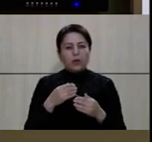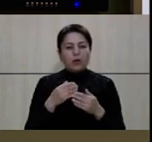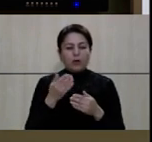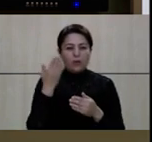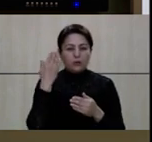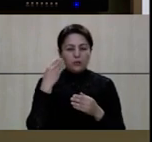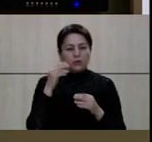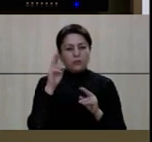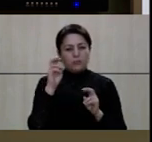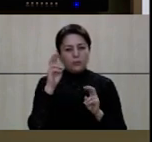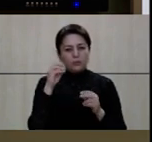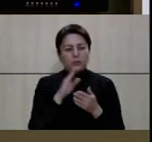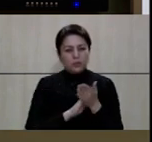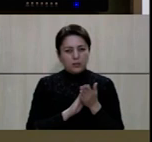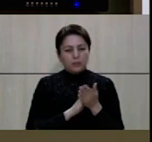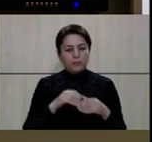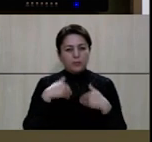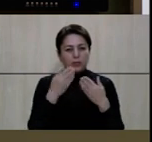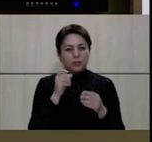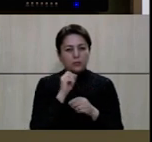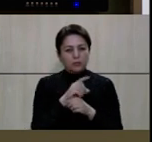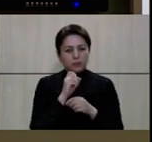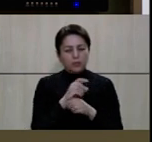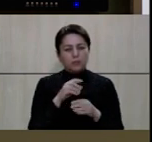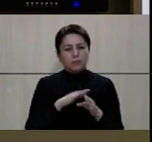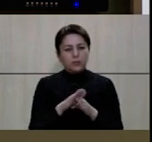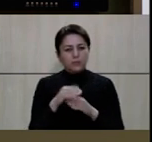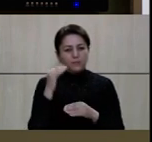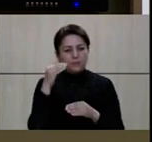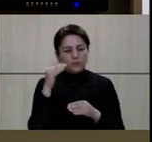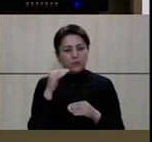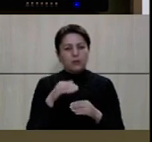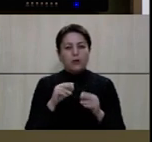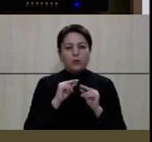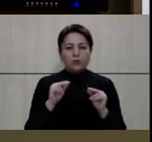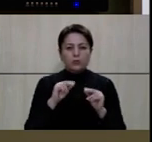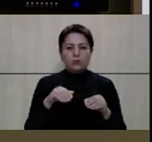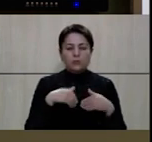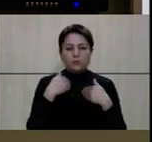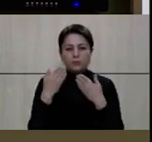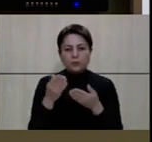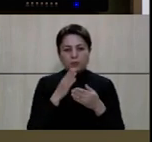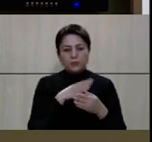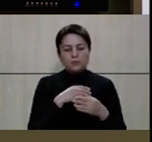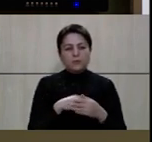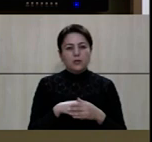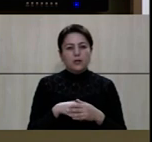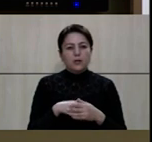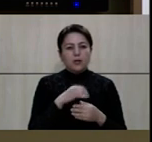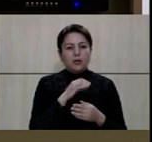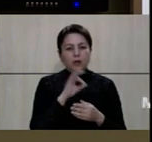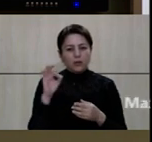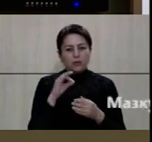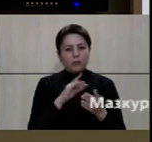mavzularni takrorlab, berilgan topshiriqlarni bajarib, fizika fan ustozingizdan a'lo baholarni olib oldingizmi?